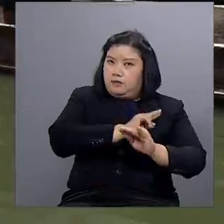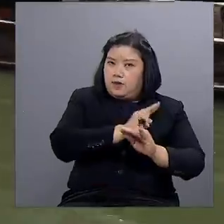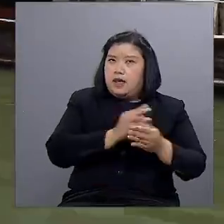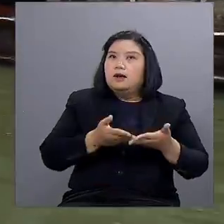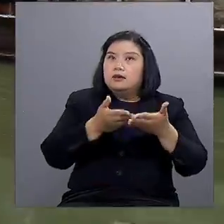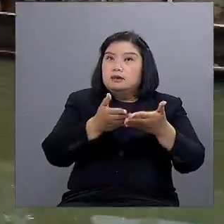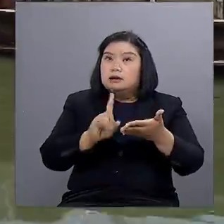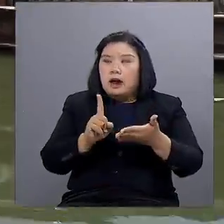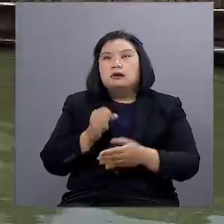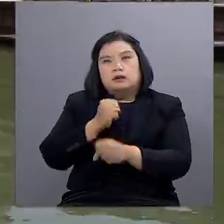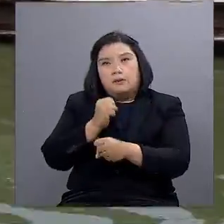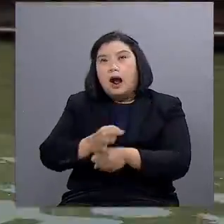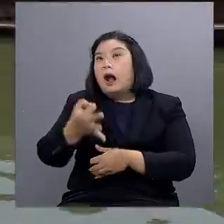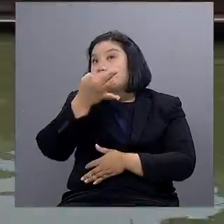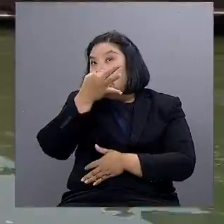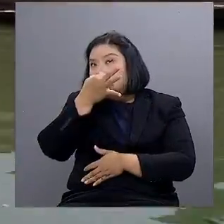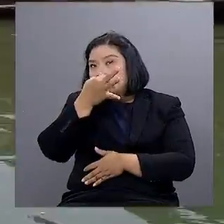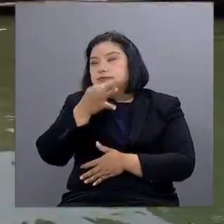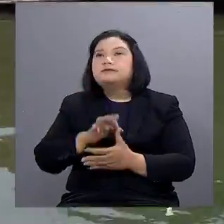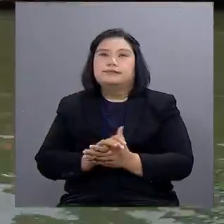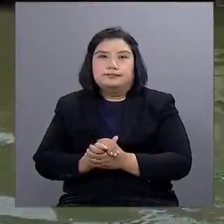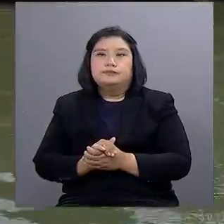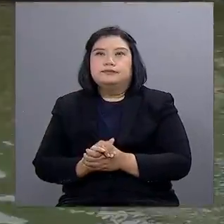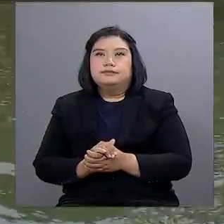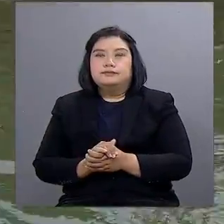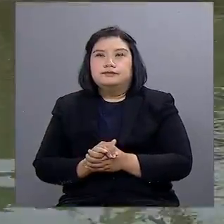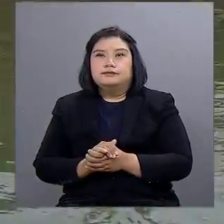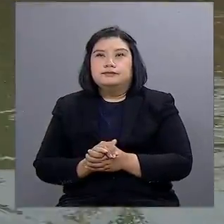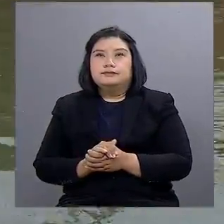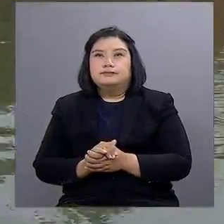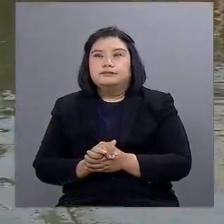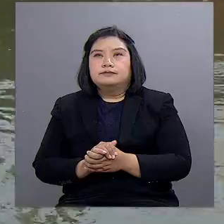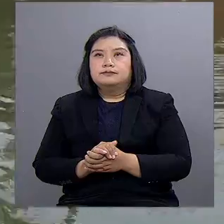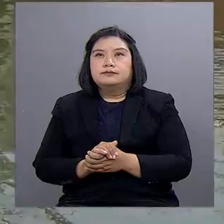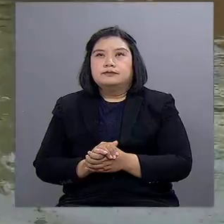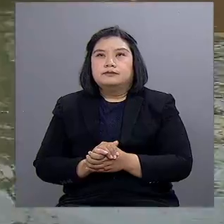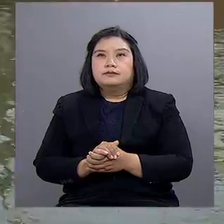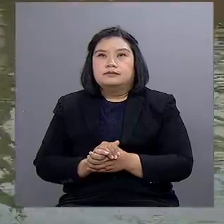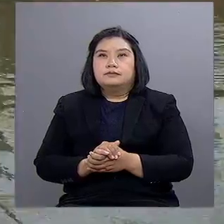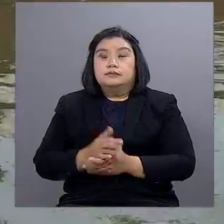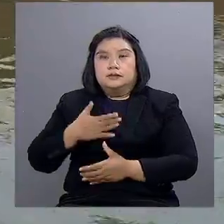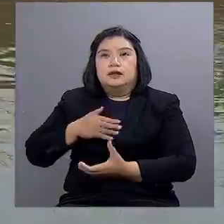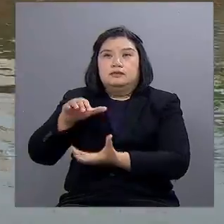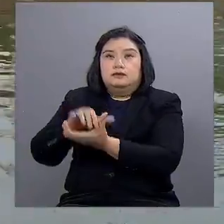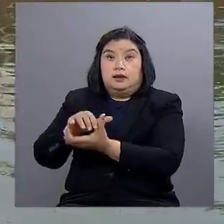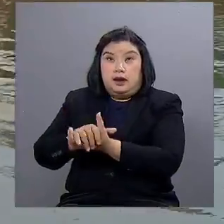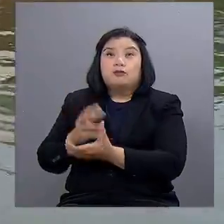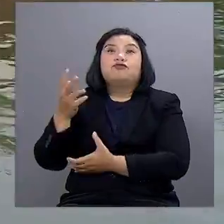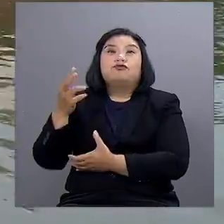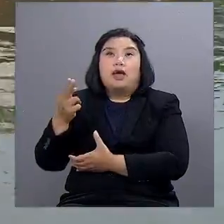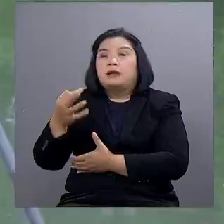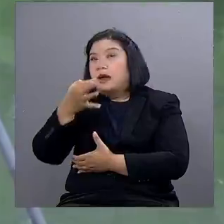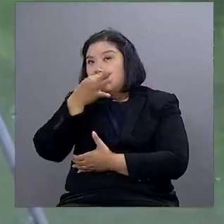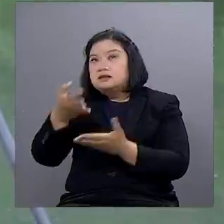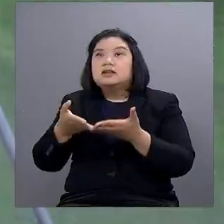างอาชีพให้กับชาวบ้าน พอฉันมาแต่งงานมาเจอแฟนเดินเรือเกลือนี่โอ้โหหนีไม่พ้น